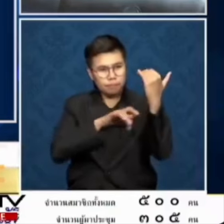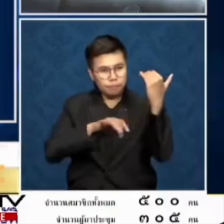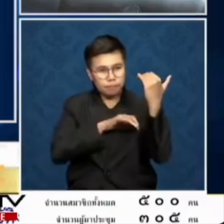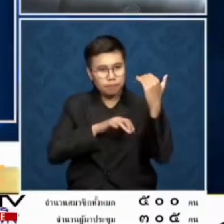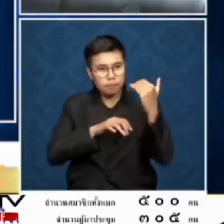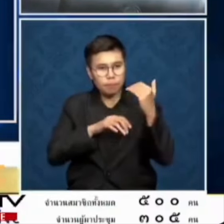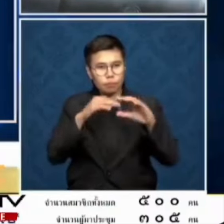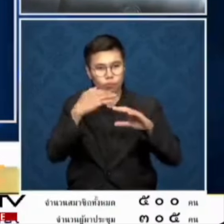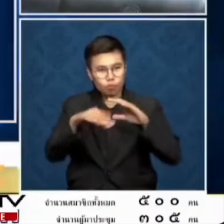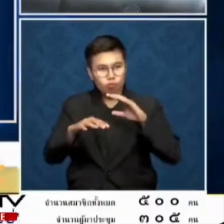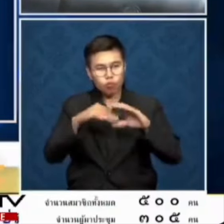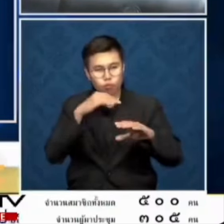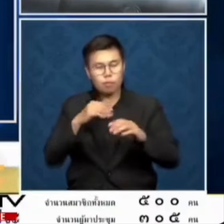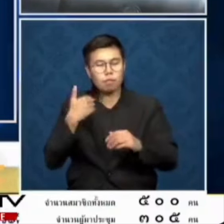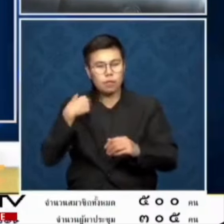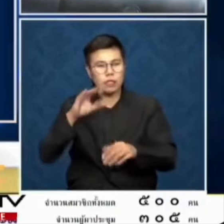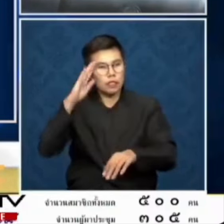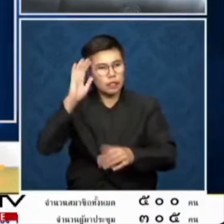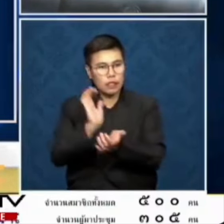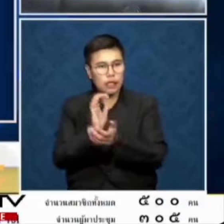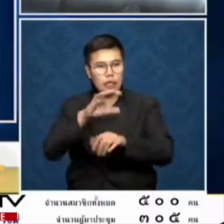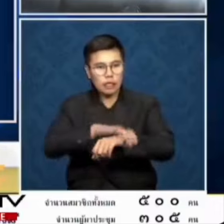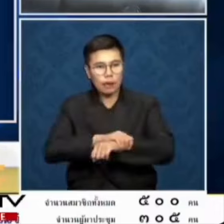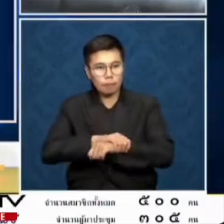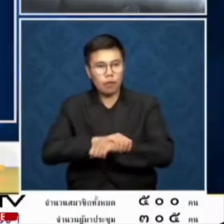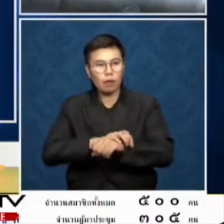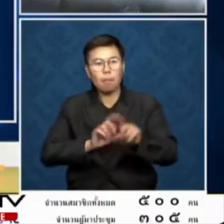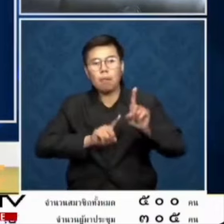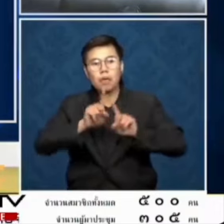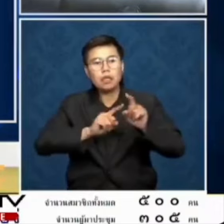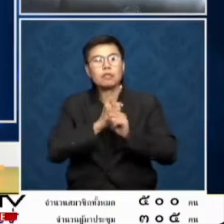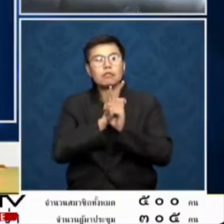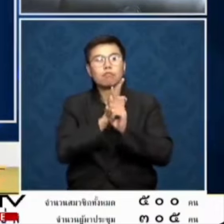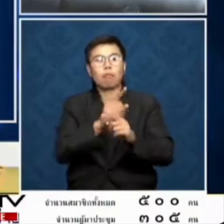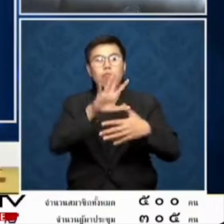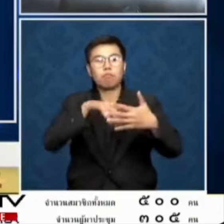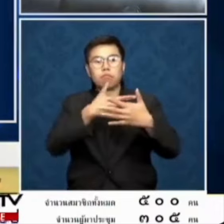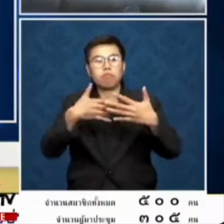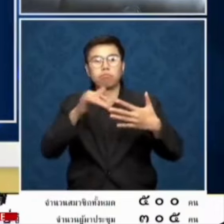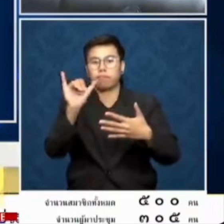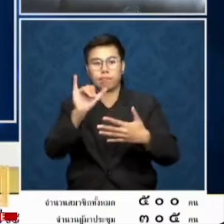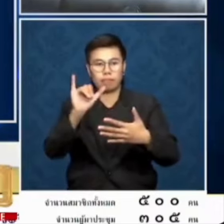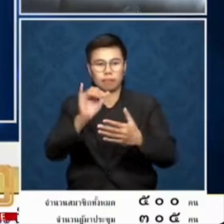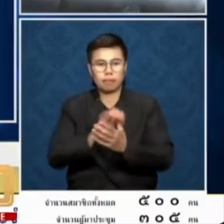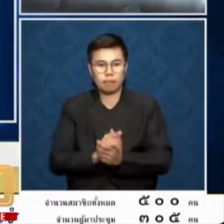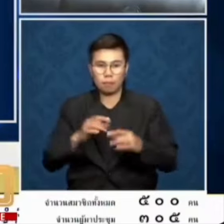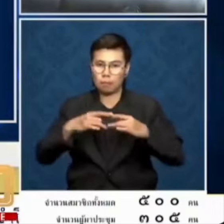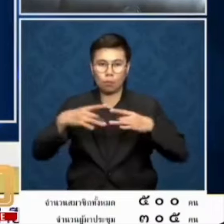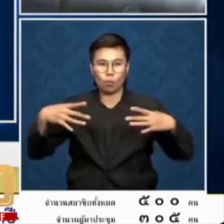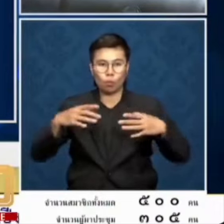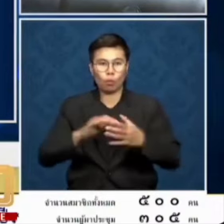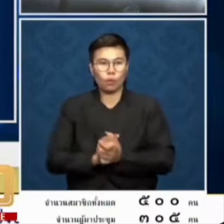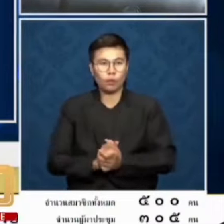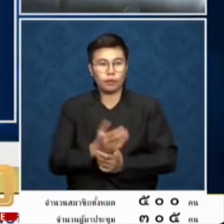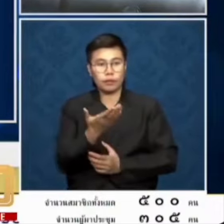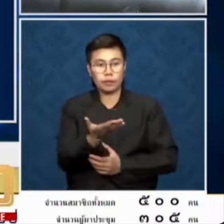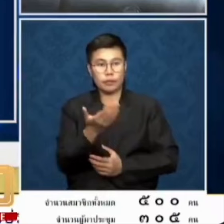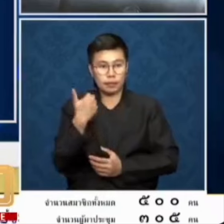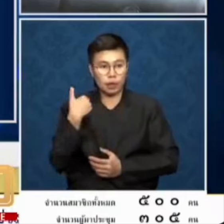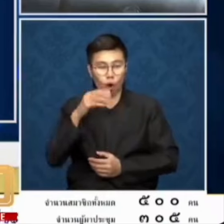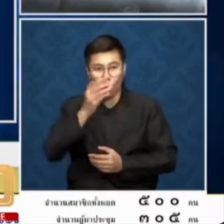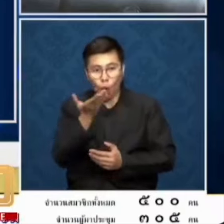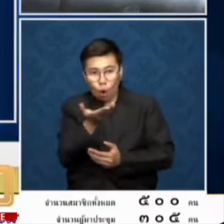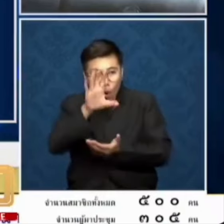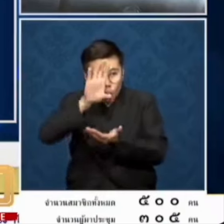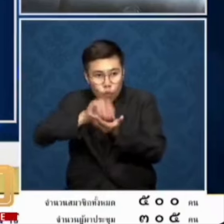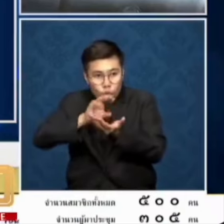การจับกุมการดำเนินคดีเนี่ยก็อาจจะยังไม่เป็นไปตามตัวชี้วัดก็ได้นะคะสไลด์ถัดไปค่ะดิฉันก็เลยขอข้อมูลในคณะกรรมการค่ะว่าใน